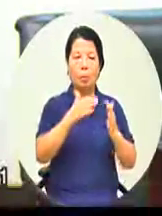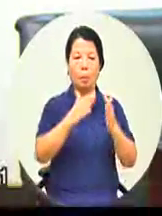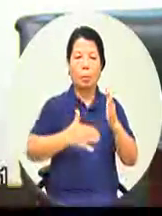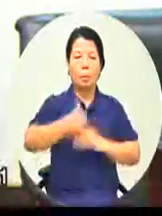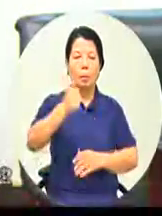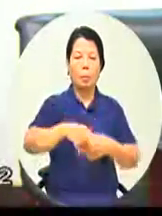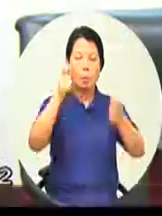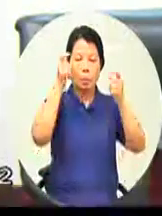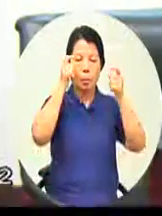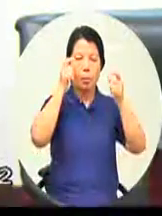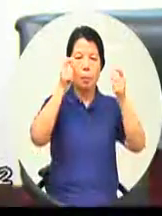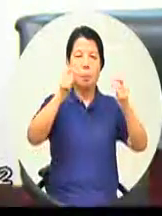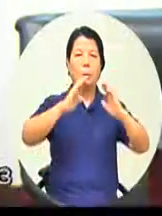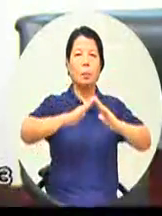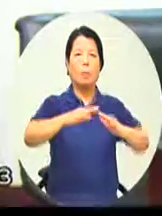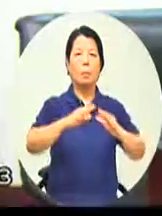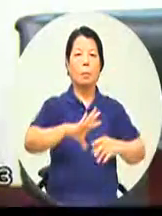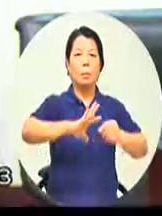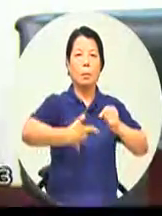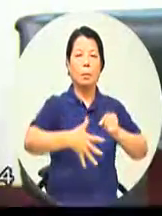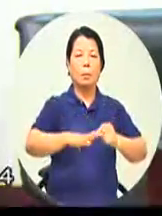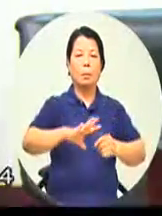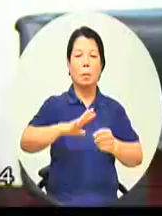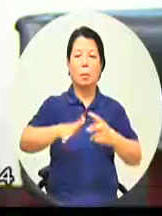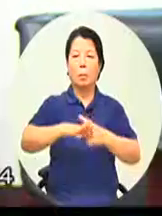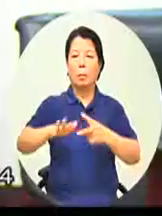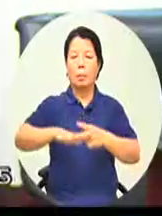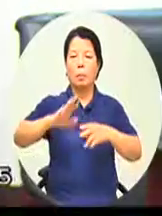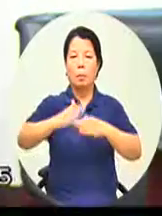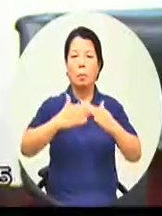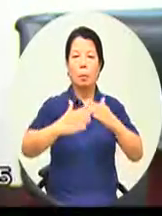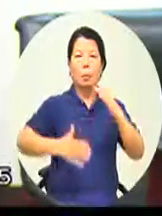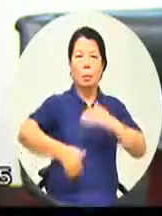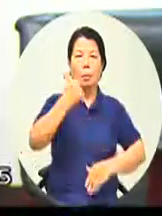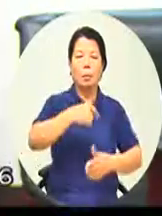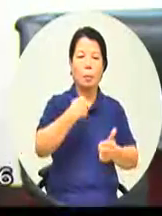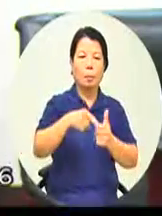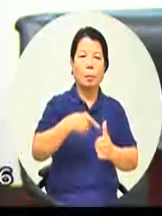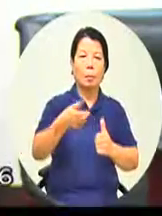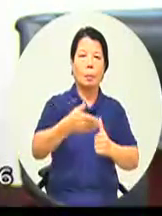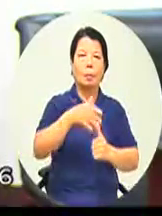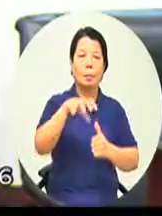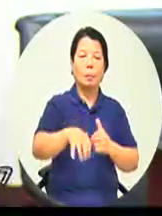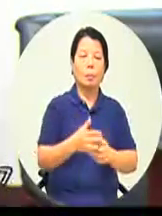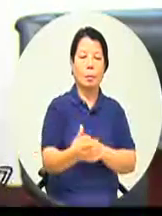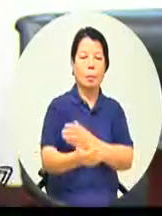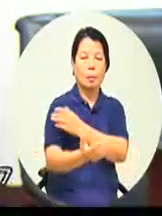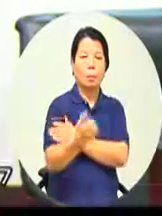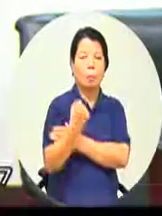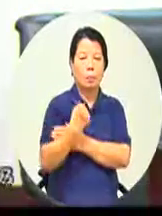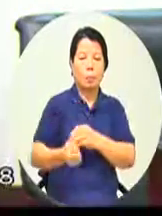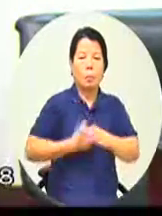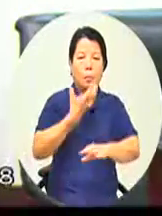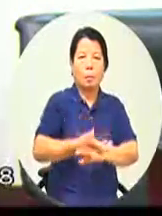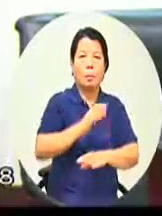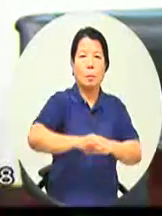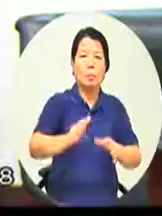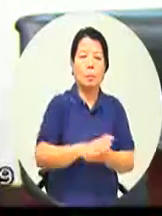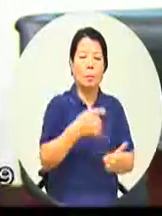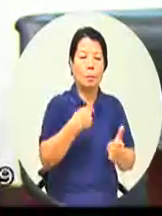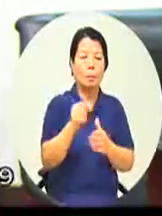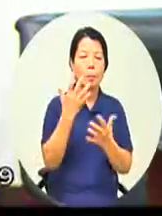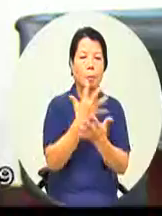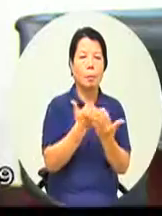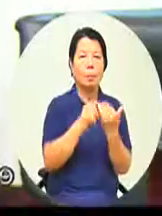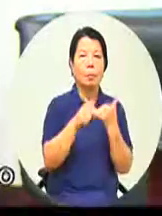高雄市的我们的国中国小的校长，他们在教育上都非常的用心来去教育我们的小朋友，